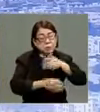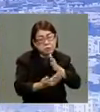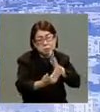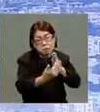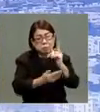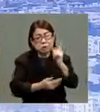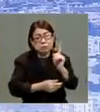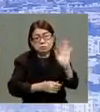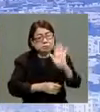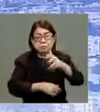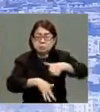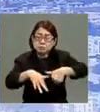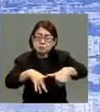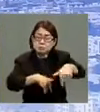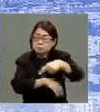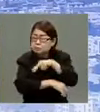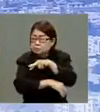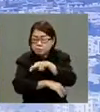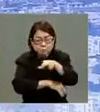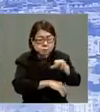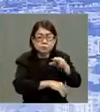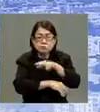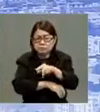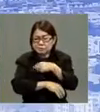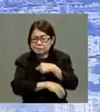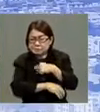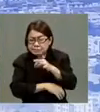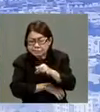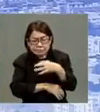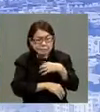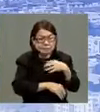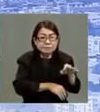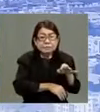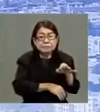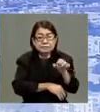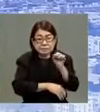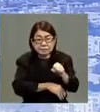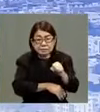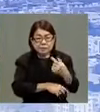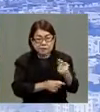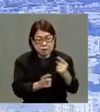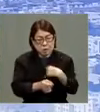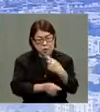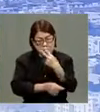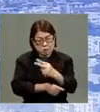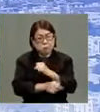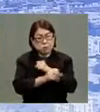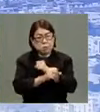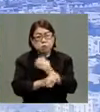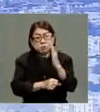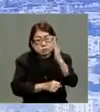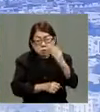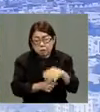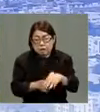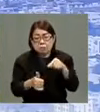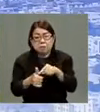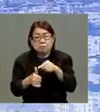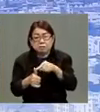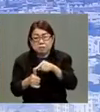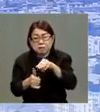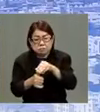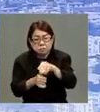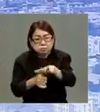แยะครับแล้วก็ไปเดินตามช็อปต่างๆหรือจุดให้บริการต่างๆจะทำให้เราสามารถติดตามและควบคุมโรคได้ละเอียดขึ้นครับนะครับก็ไม่ต้องไ